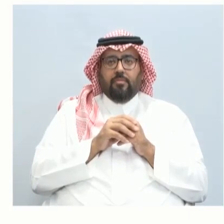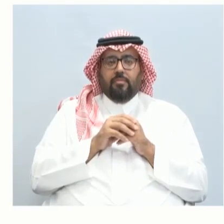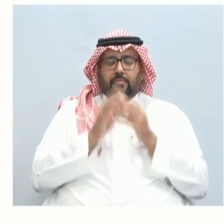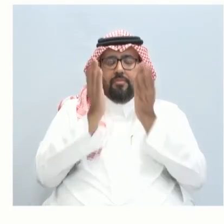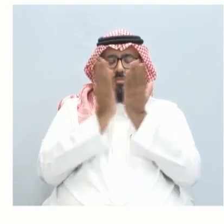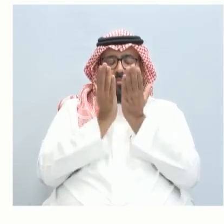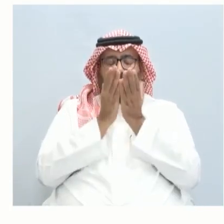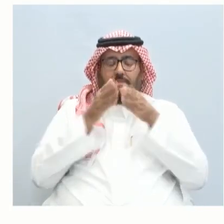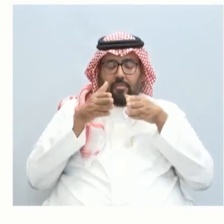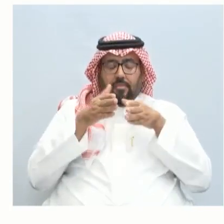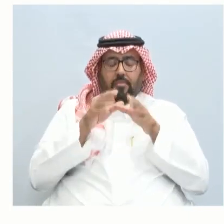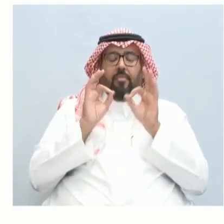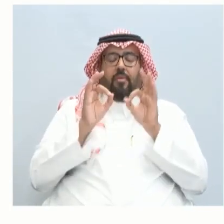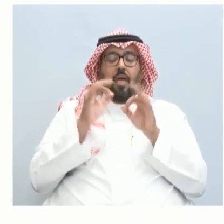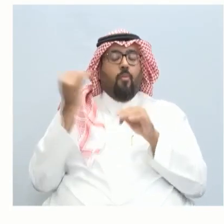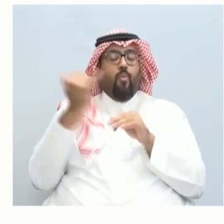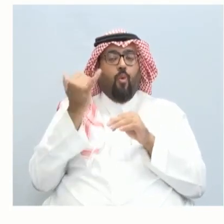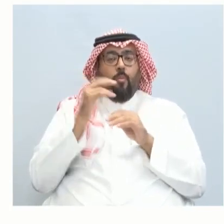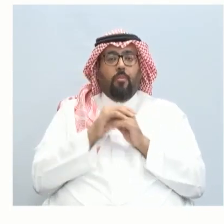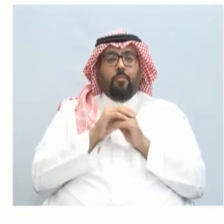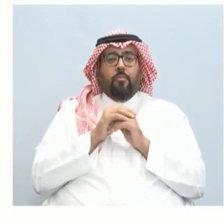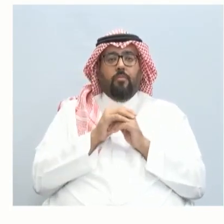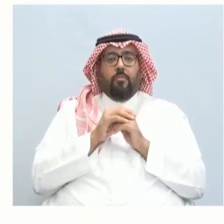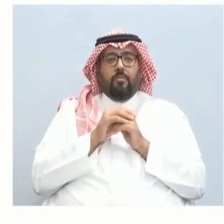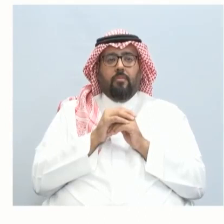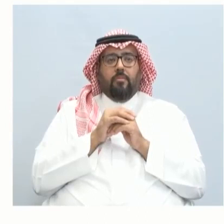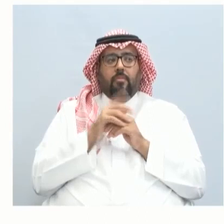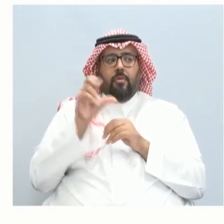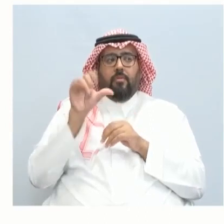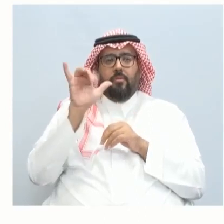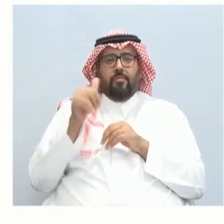التي نحدد فيها الاولويات